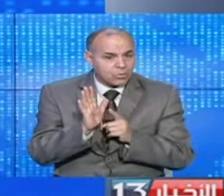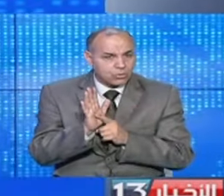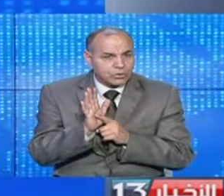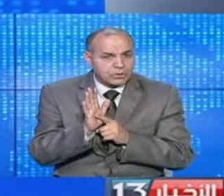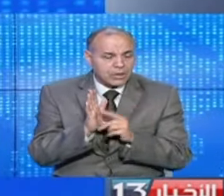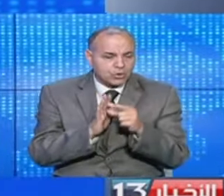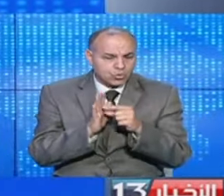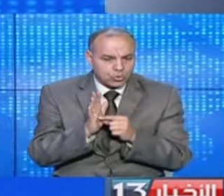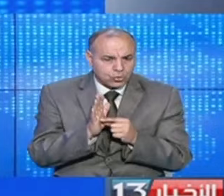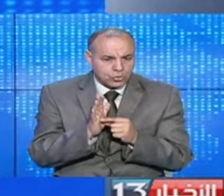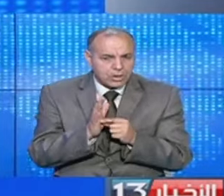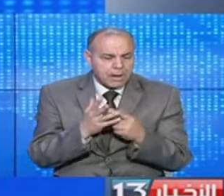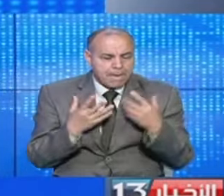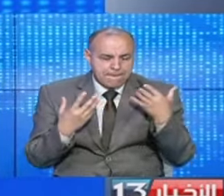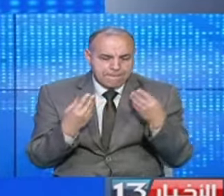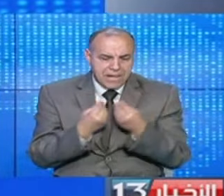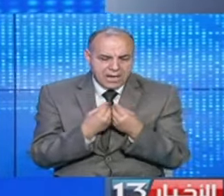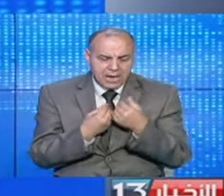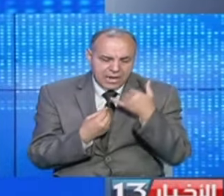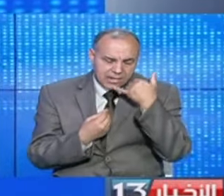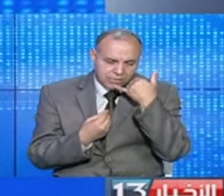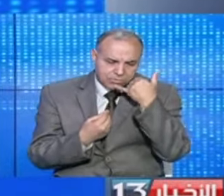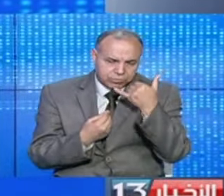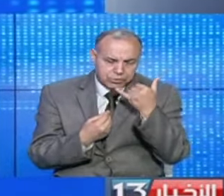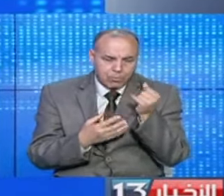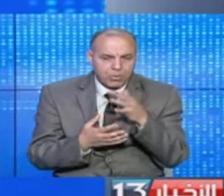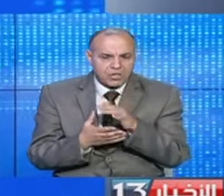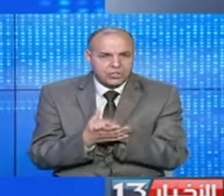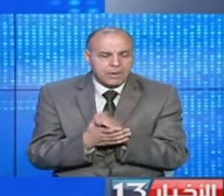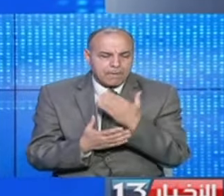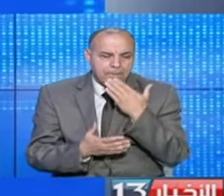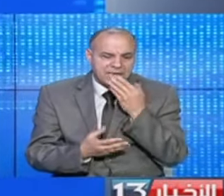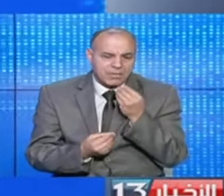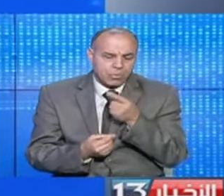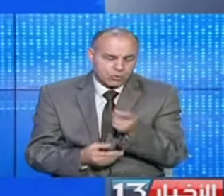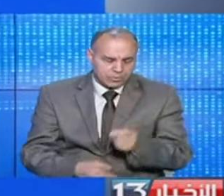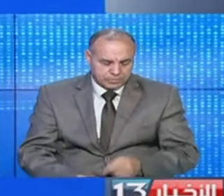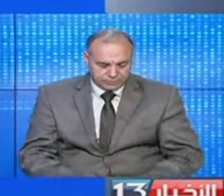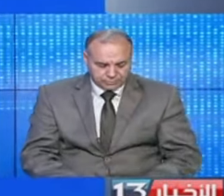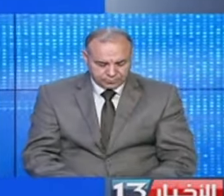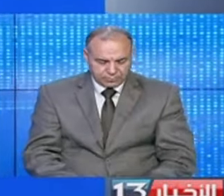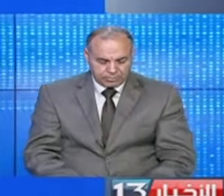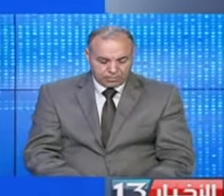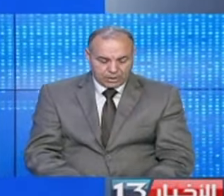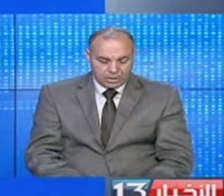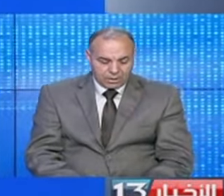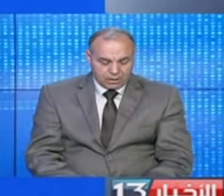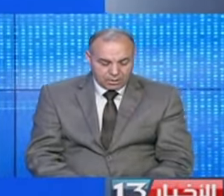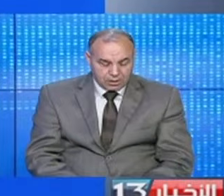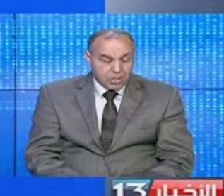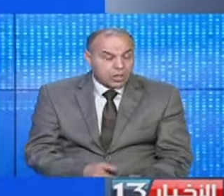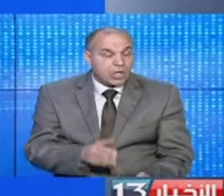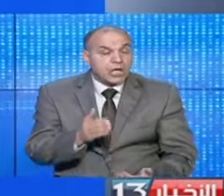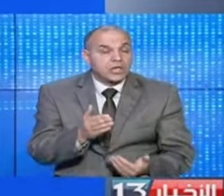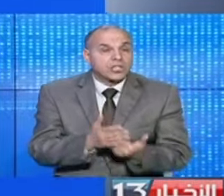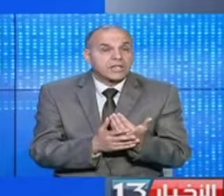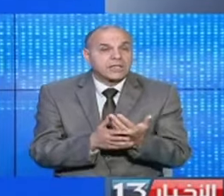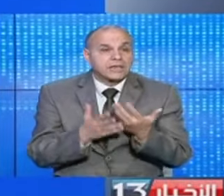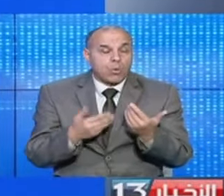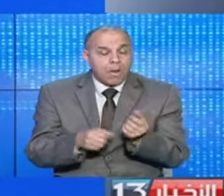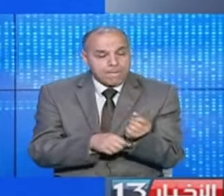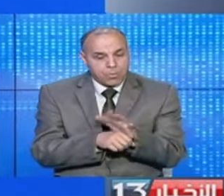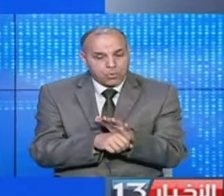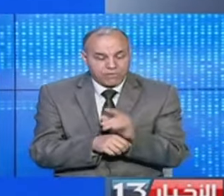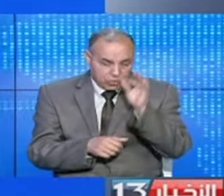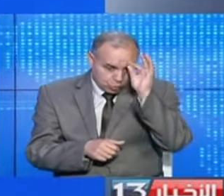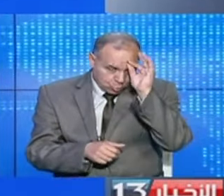القانون الدستوري كنت معنا عبر الهاتف مباشرة، شكرا لكم. وفي تطورات الوضع